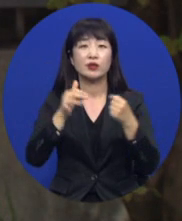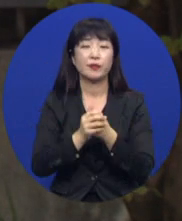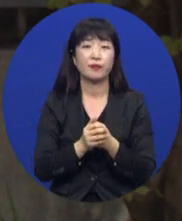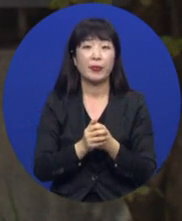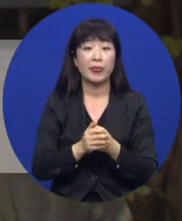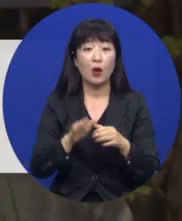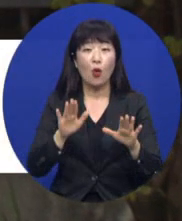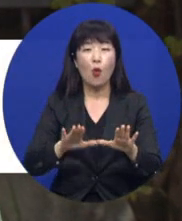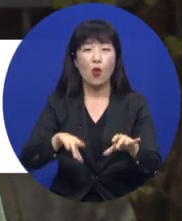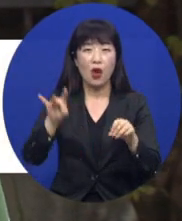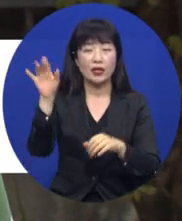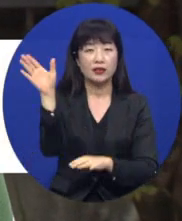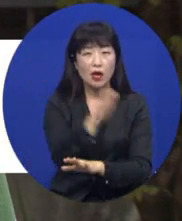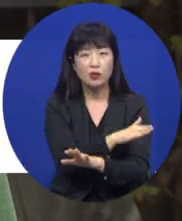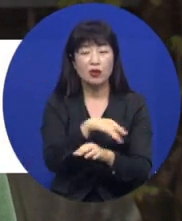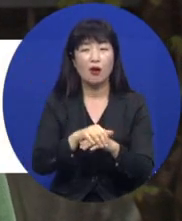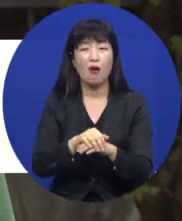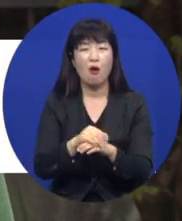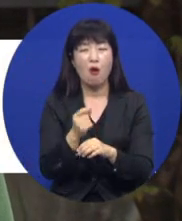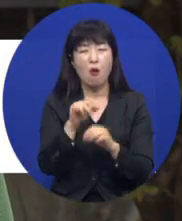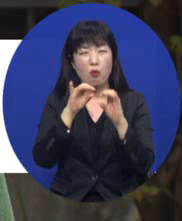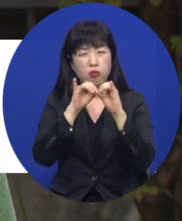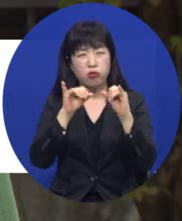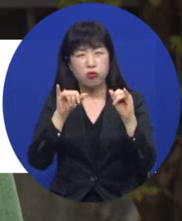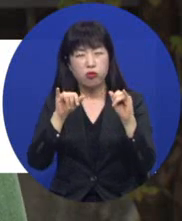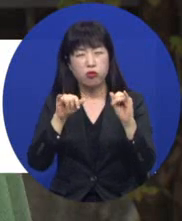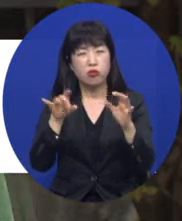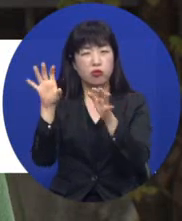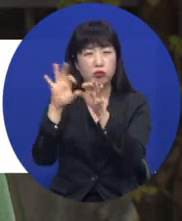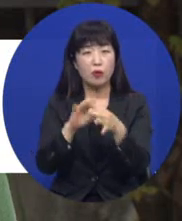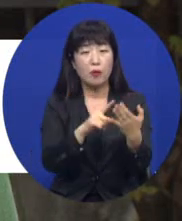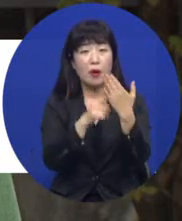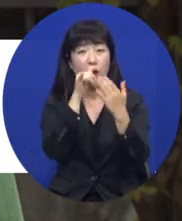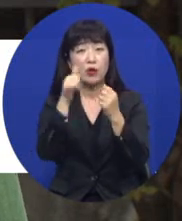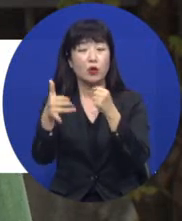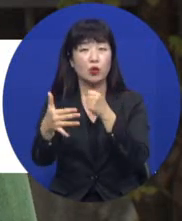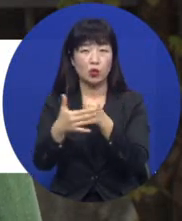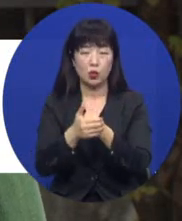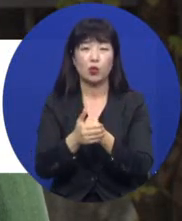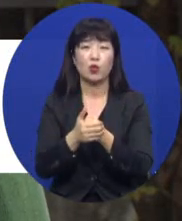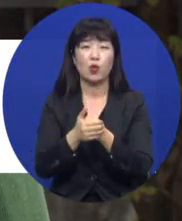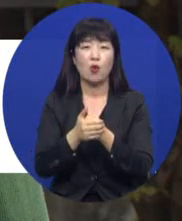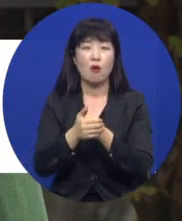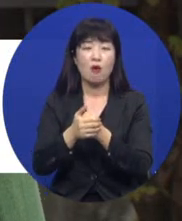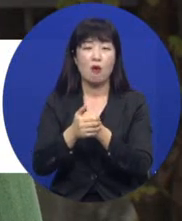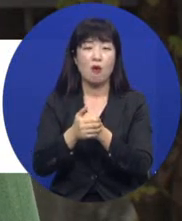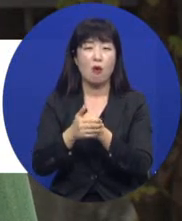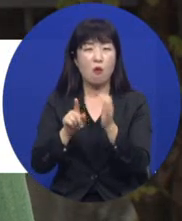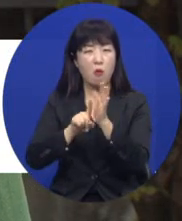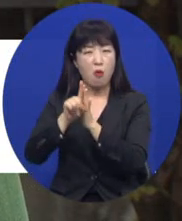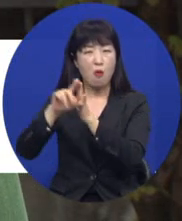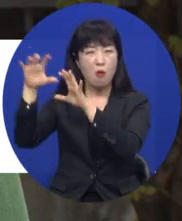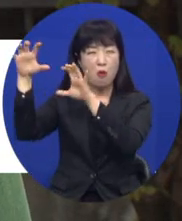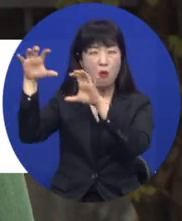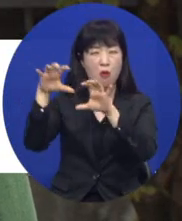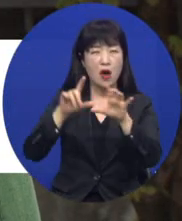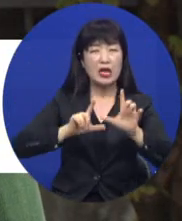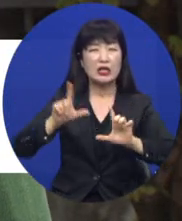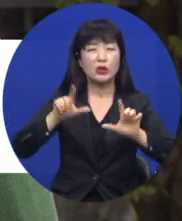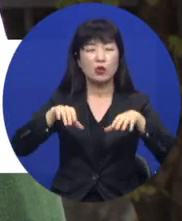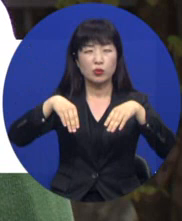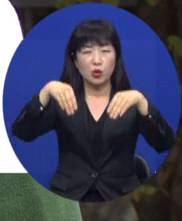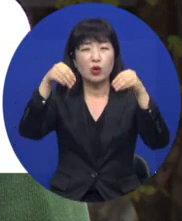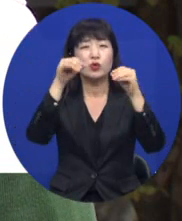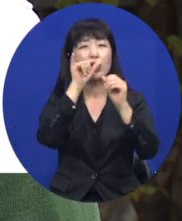올해 초부터 계속되어서 고농도 미세먼지가 계속 발현이 되구요 고비사막 쪽에서 기상 조건이 많이 건조해서